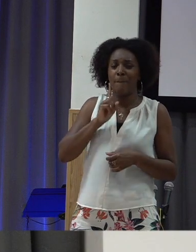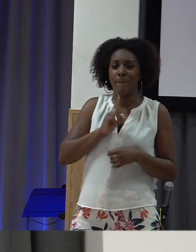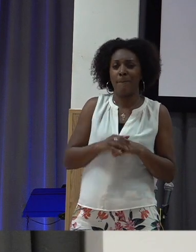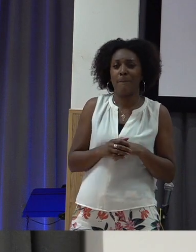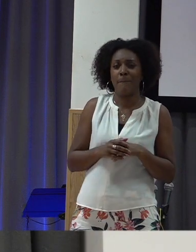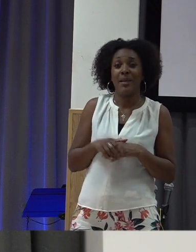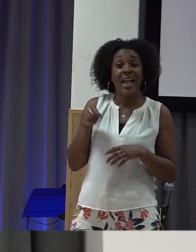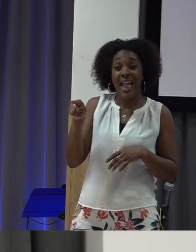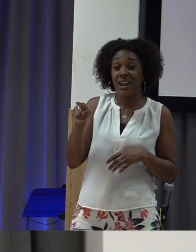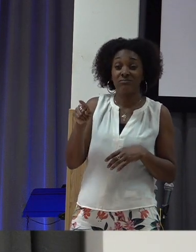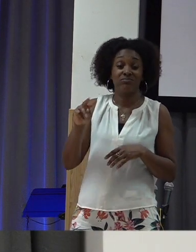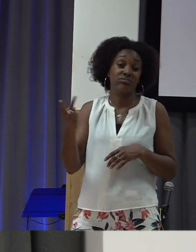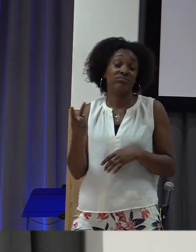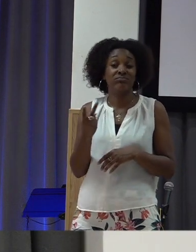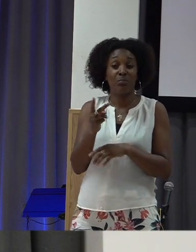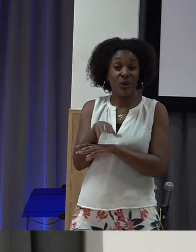étaient tombées dans le